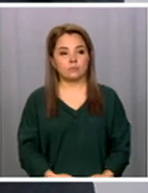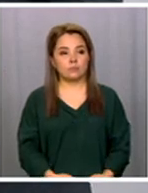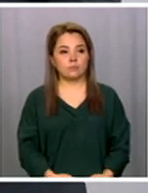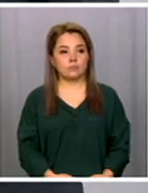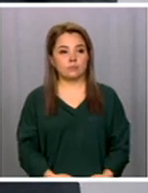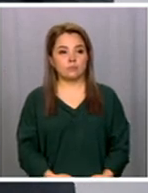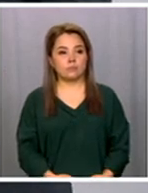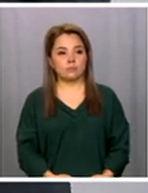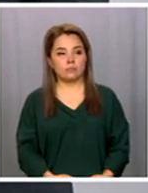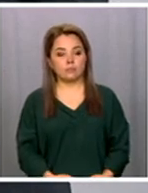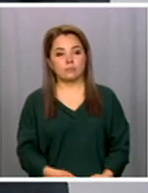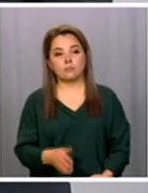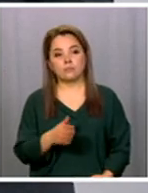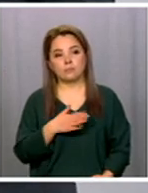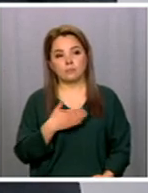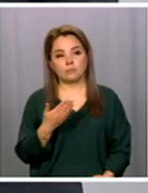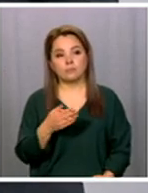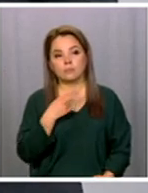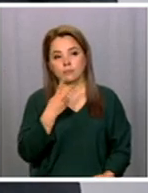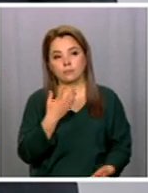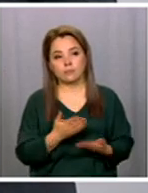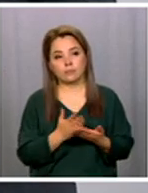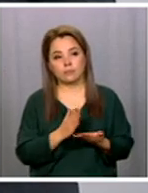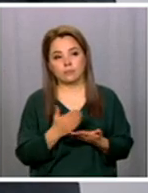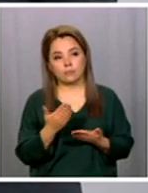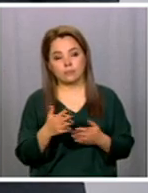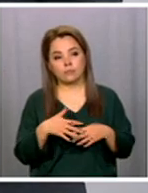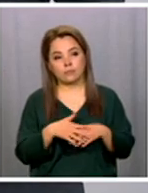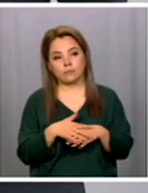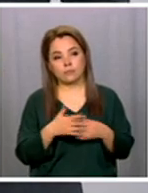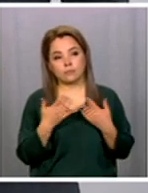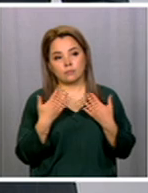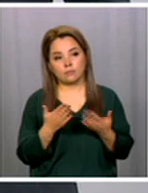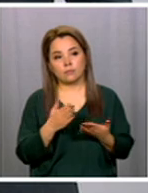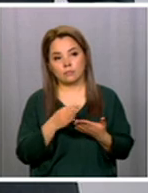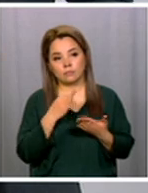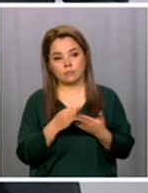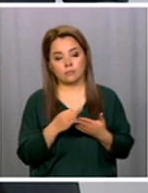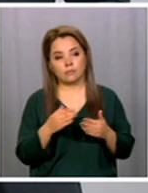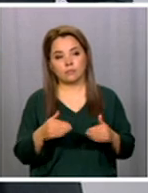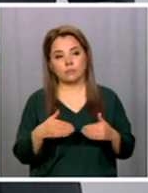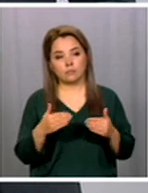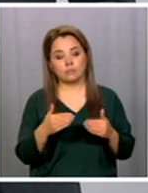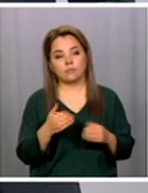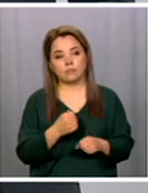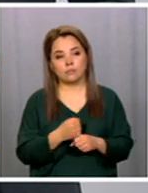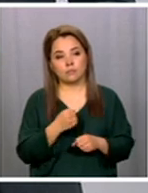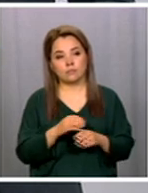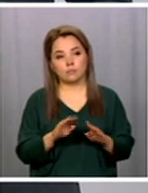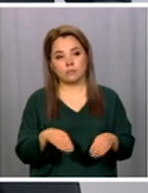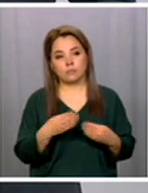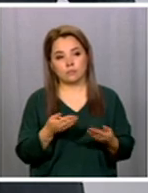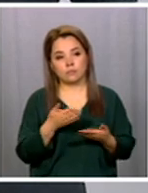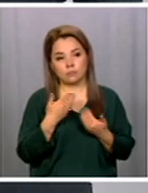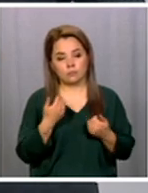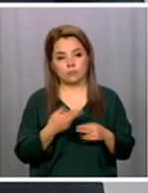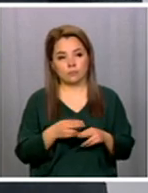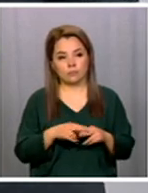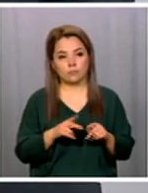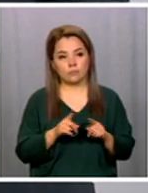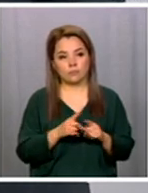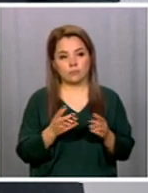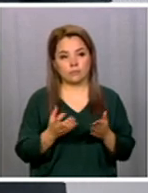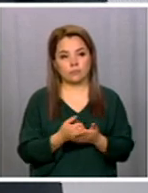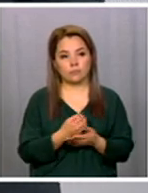Ал біздегі өздеріңіз көріп тұрғандарыңыздай есептің шартында серппенің қатаңдығы берілмеген. Серппенің қатаңдығын табу